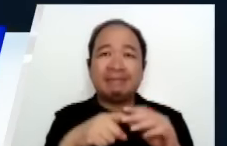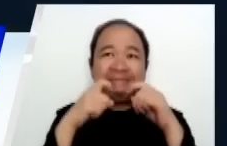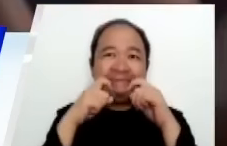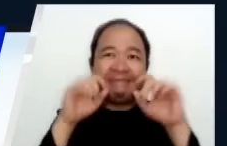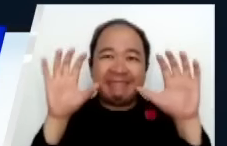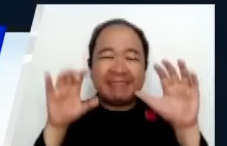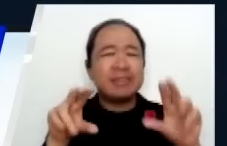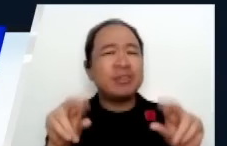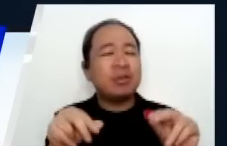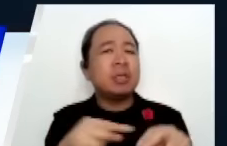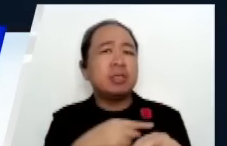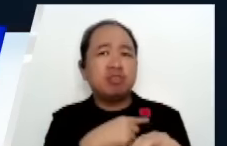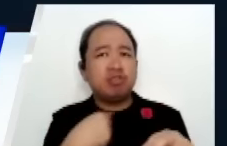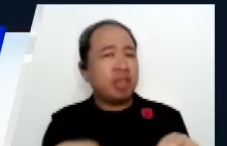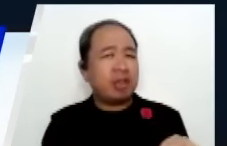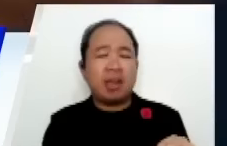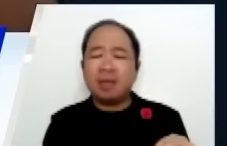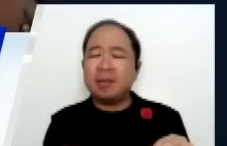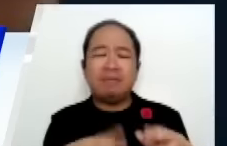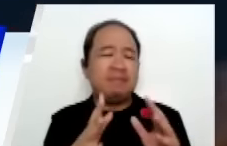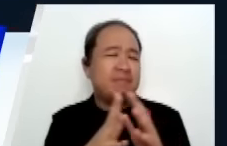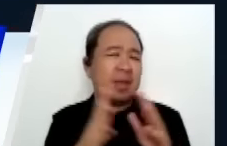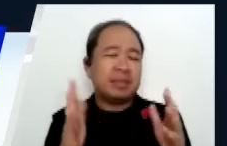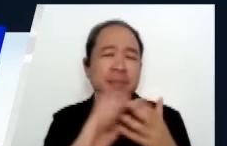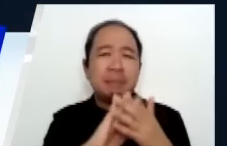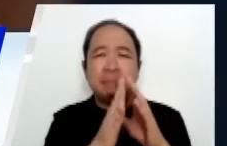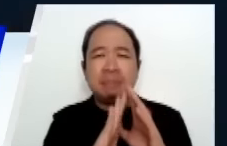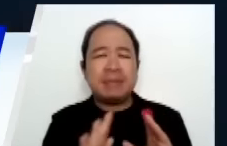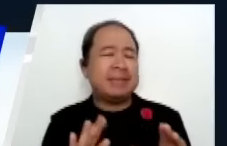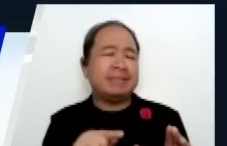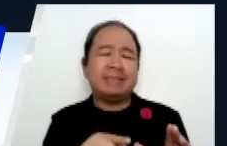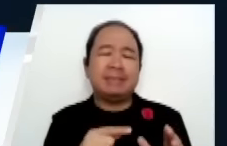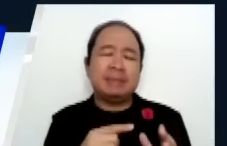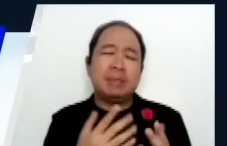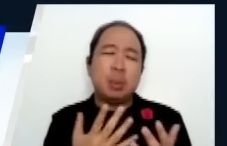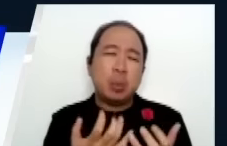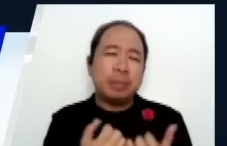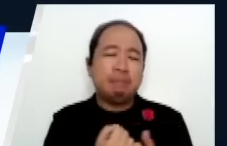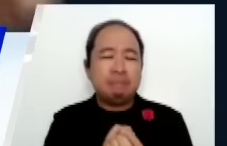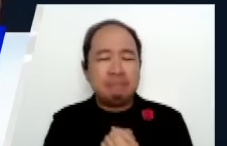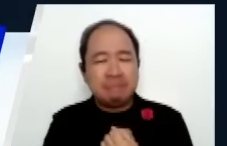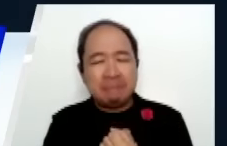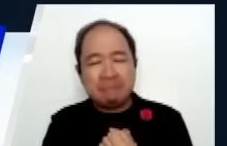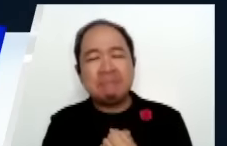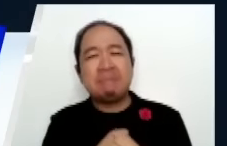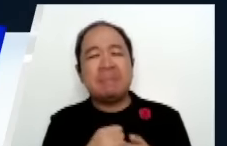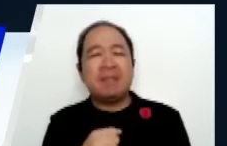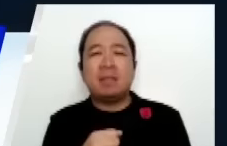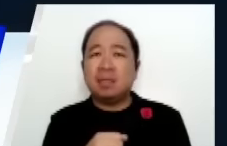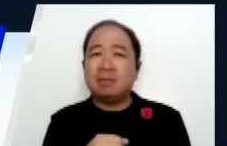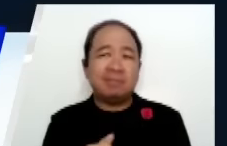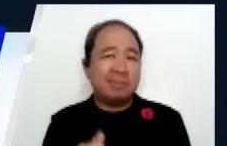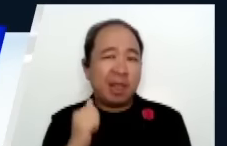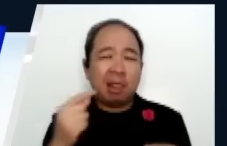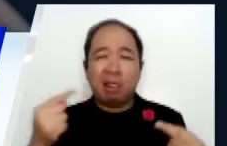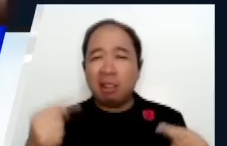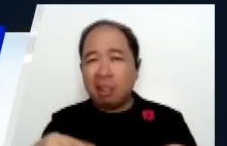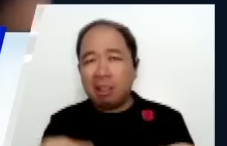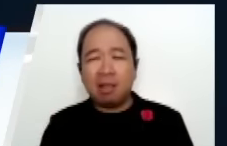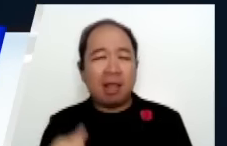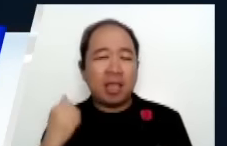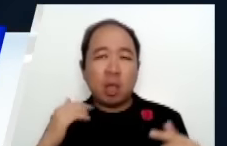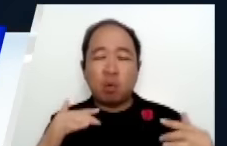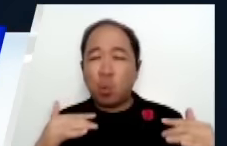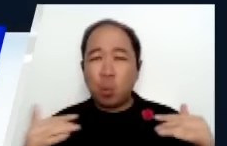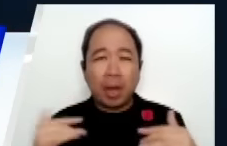peace-loving country in the whole world. Ayaw sila magulo, ayaw sila makaaway. But pilitan mo, they'll be forced. But they